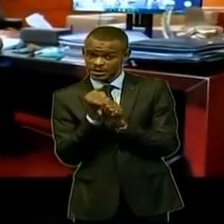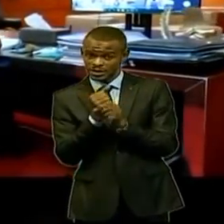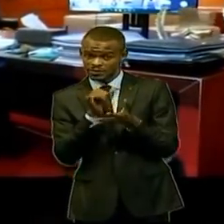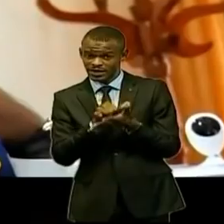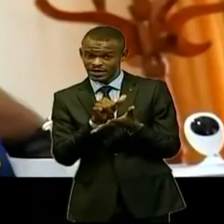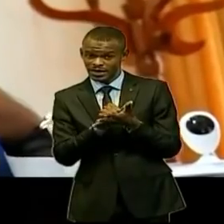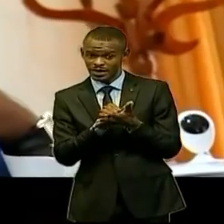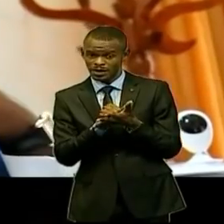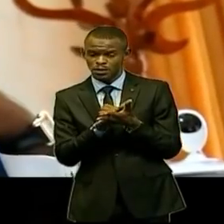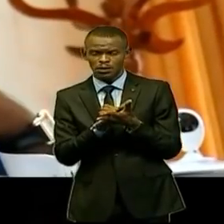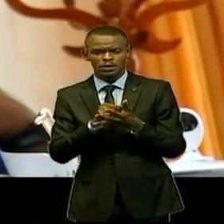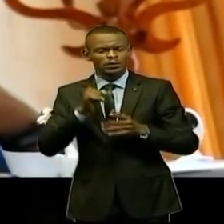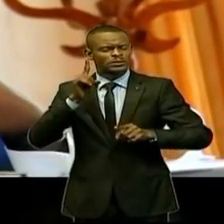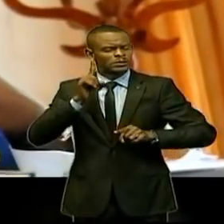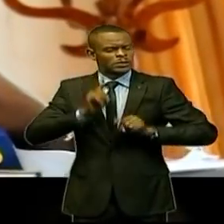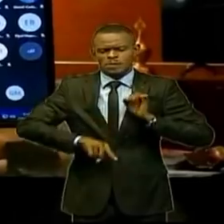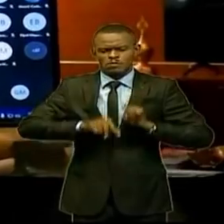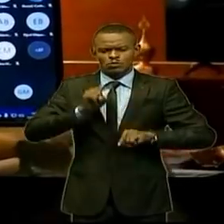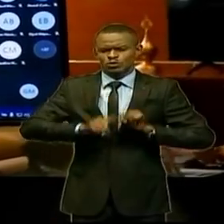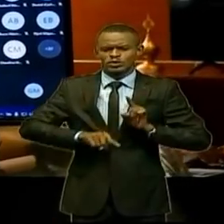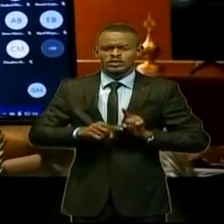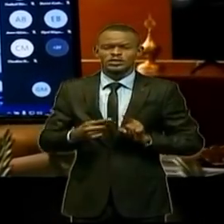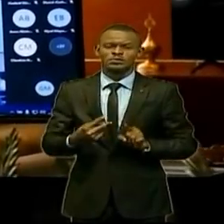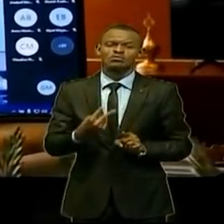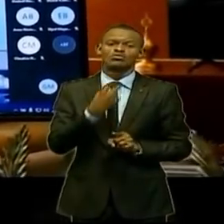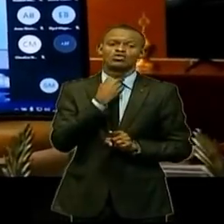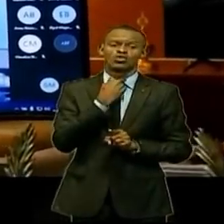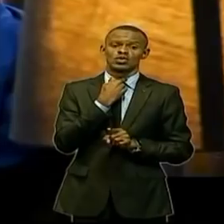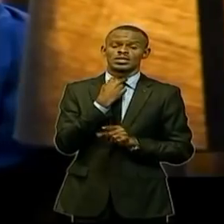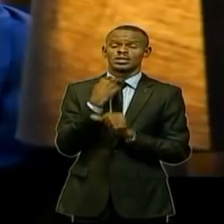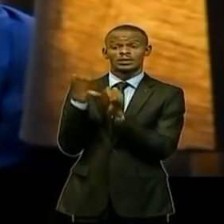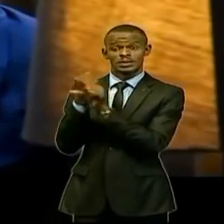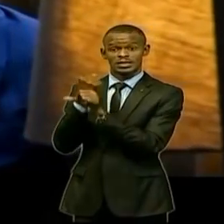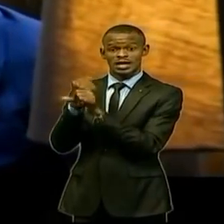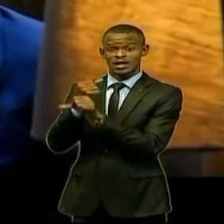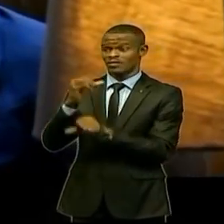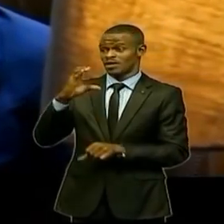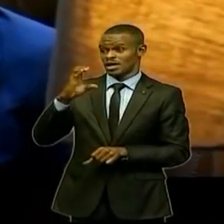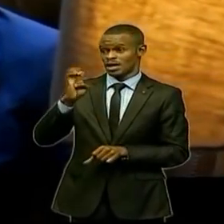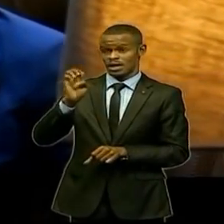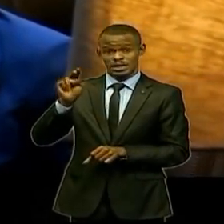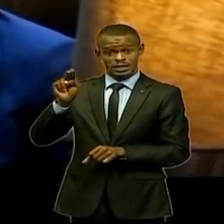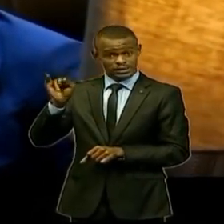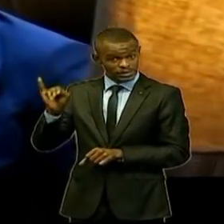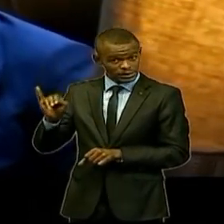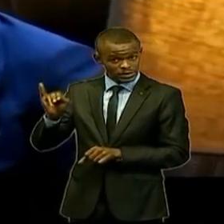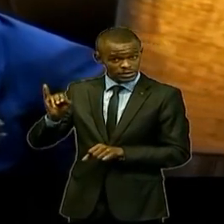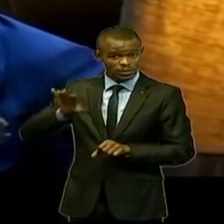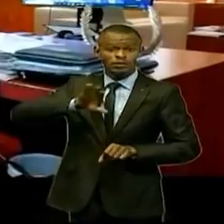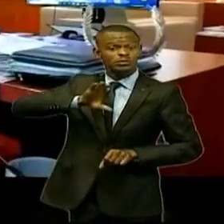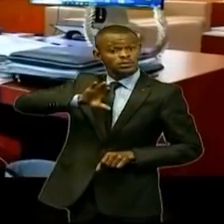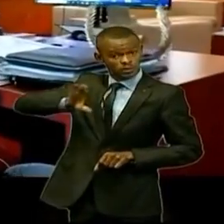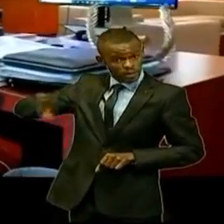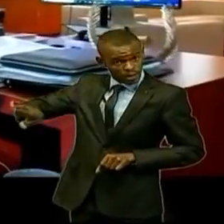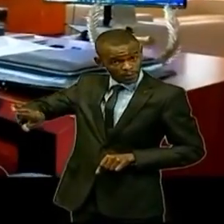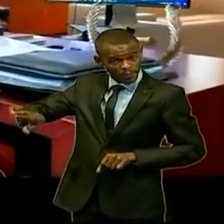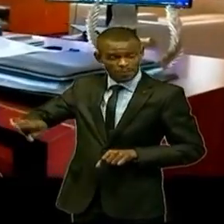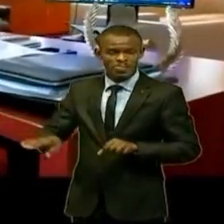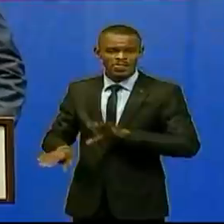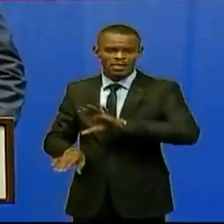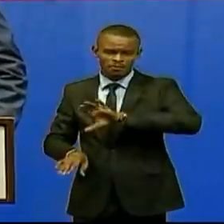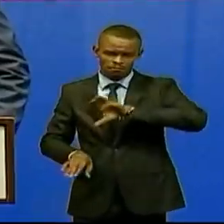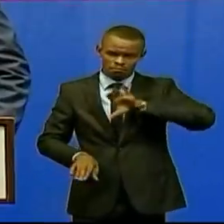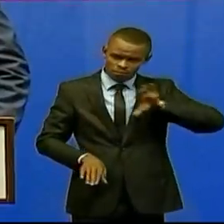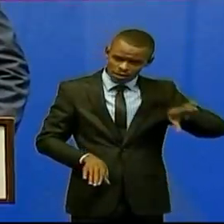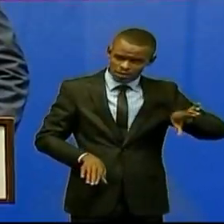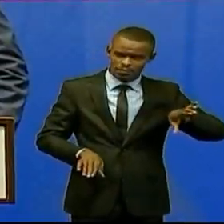les attributions légales et réglementaires de la Commission électorale nationale indépendante CENI,